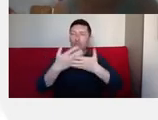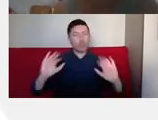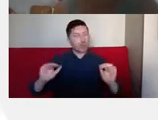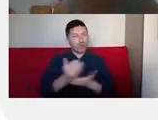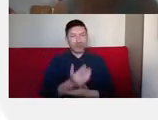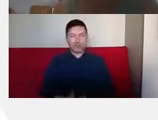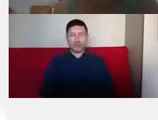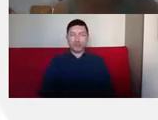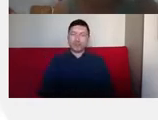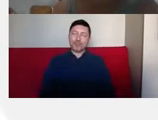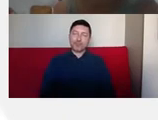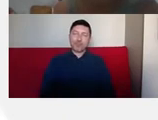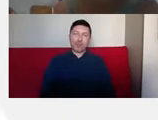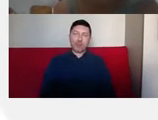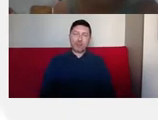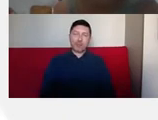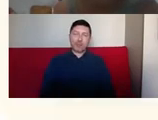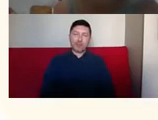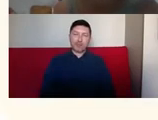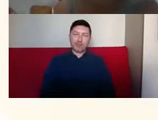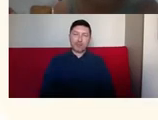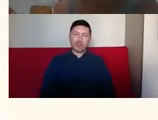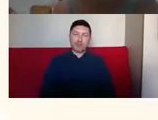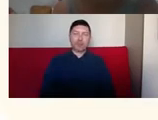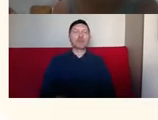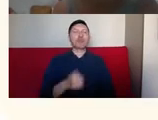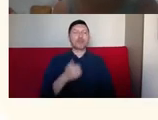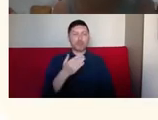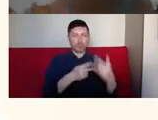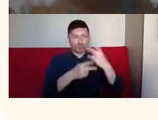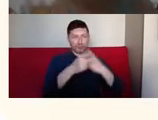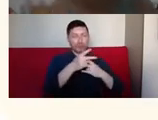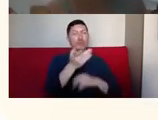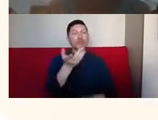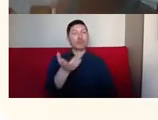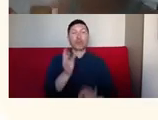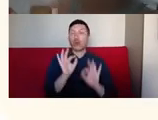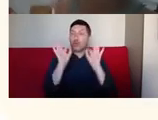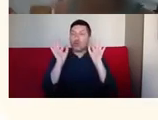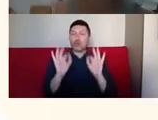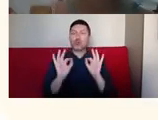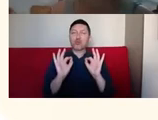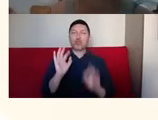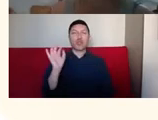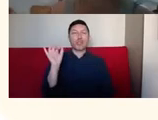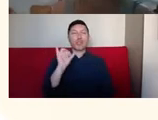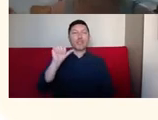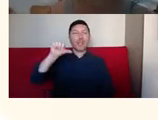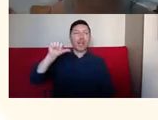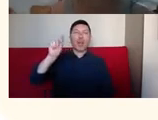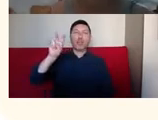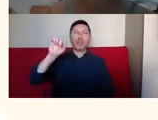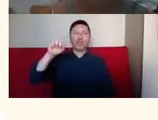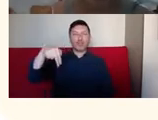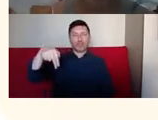dans cette aventure. Donc, vous pouvez passer au slide suivant. Donc, peut-être juste pour reclarifier qui est la VIC. Donc, c'est l'Agence